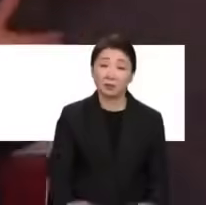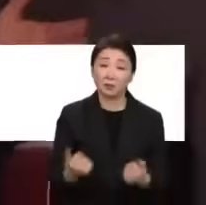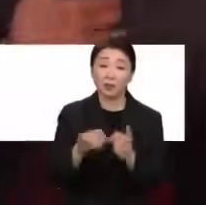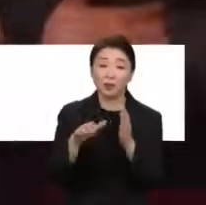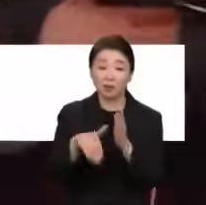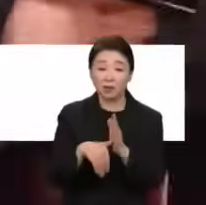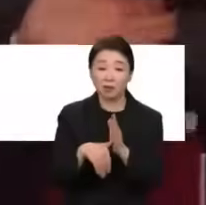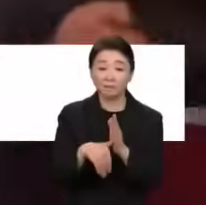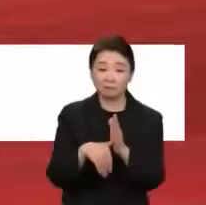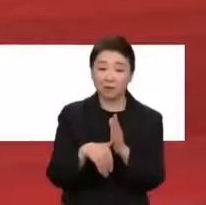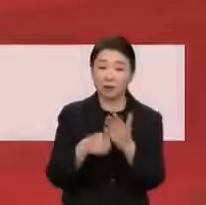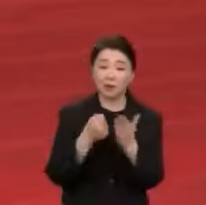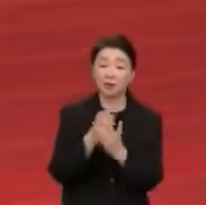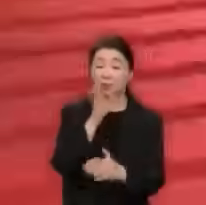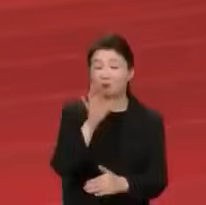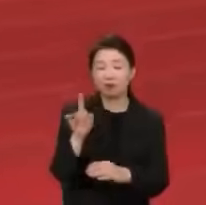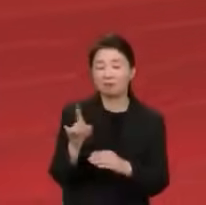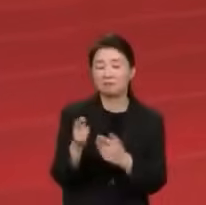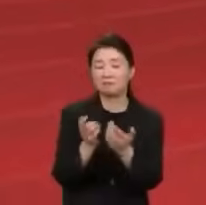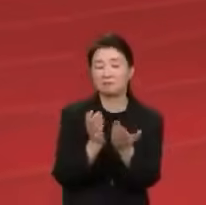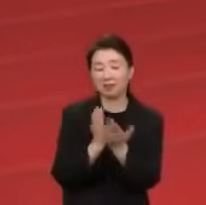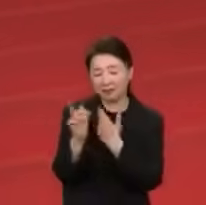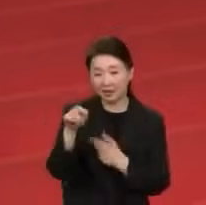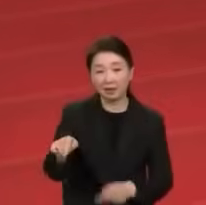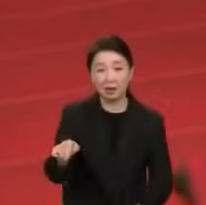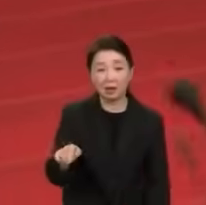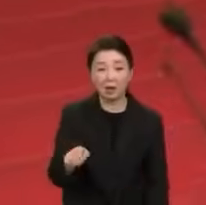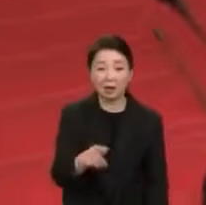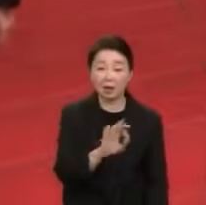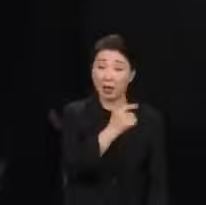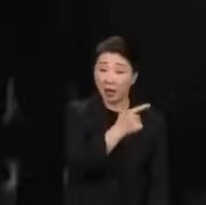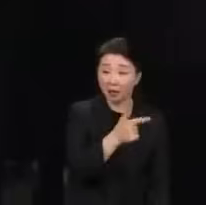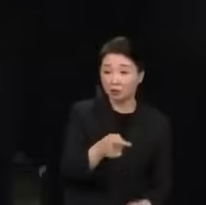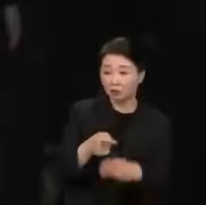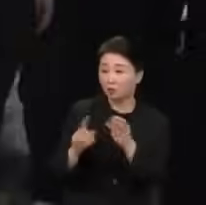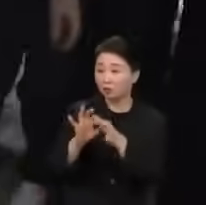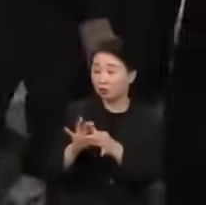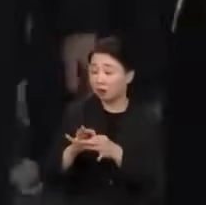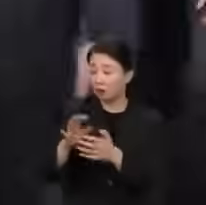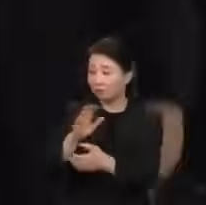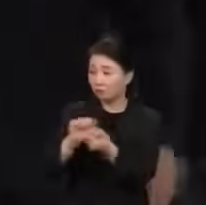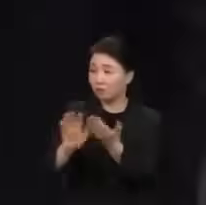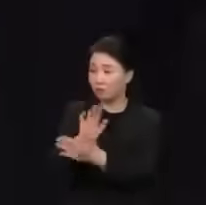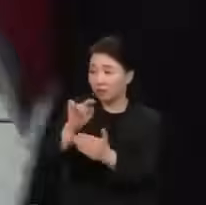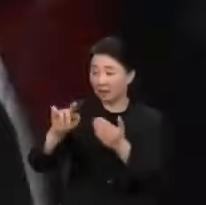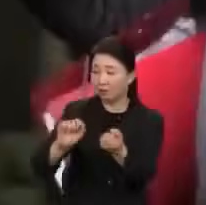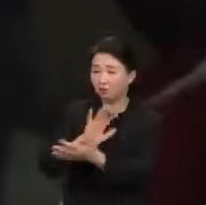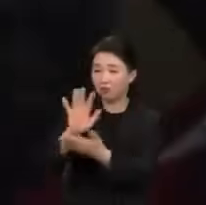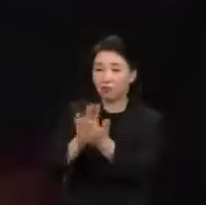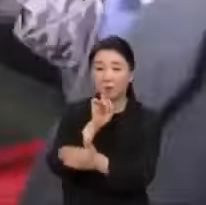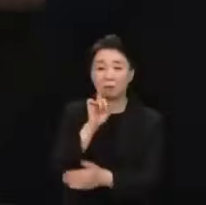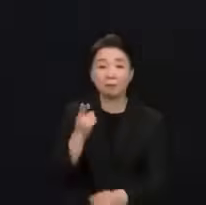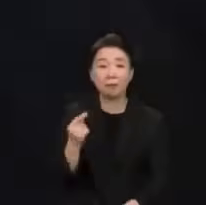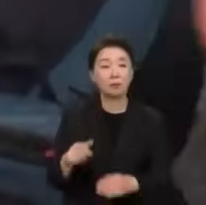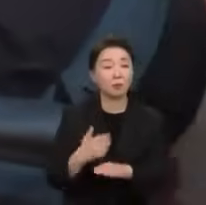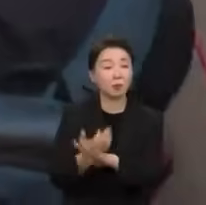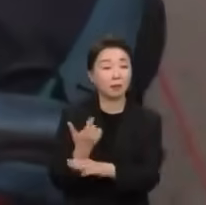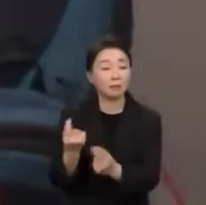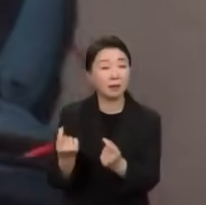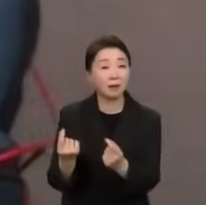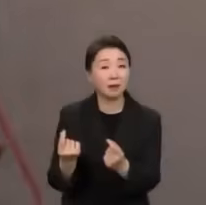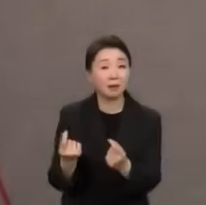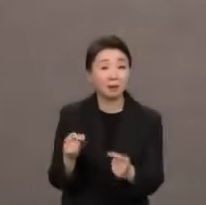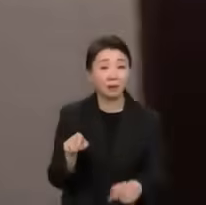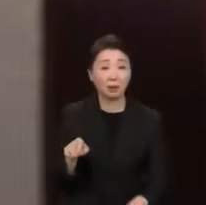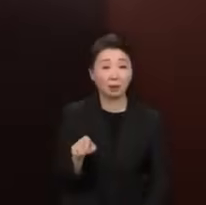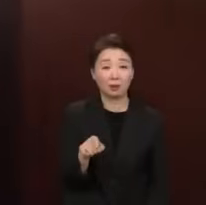적절하지 않다고 생각합니다. 친한계 내부에선 친윤계의 움직임에 당내 쿠데타란 목소리까지 나옵니다. 이런